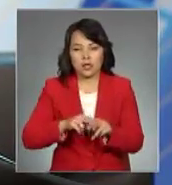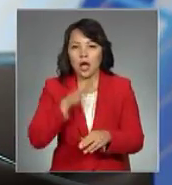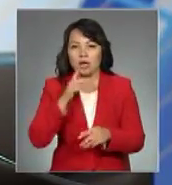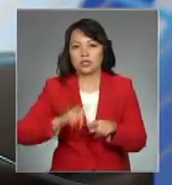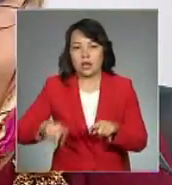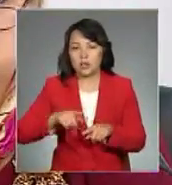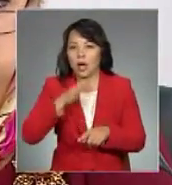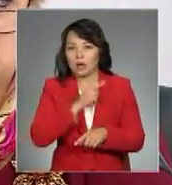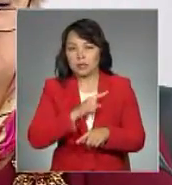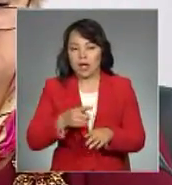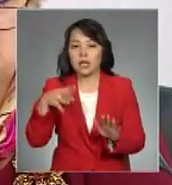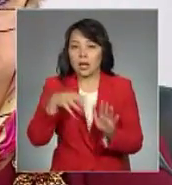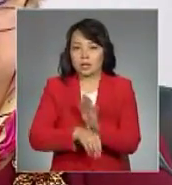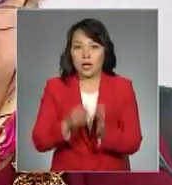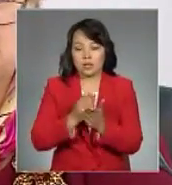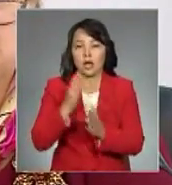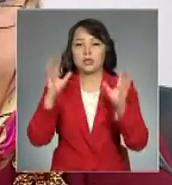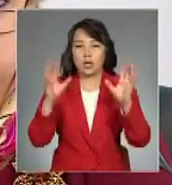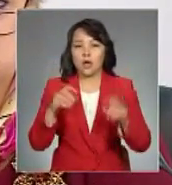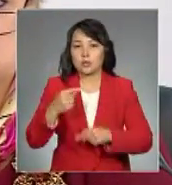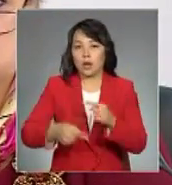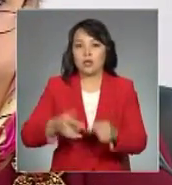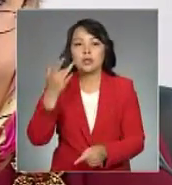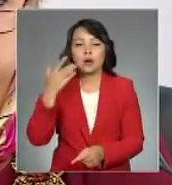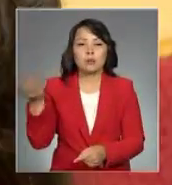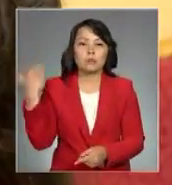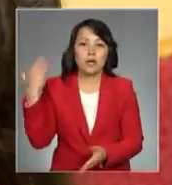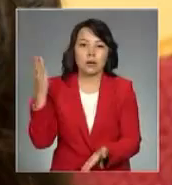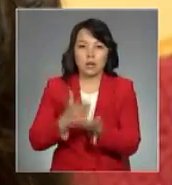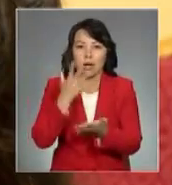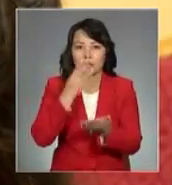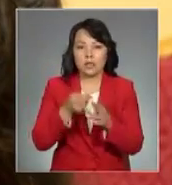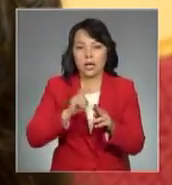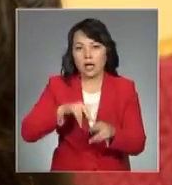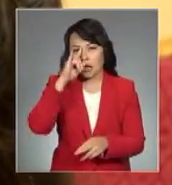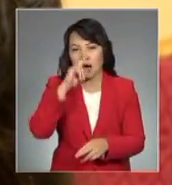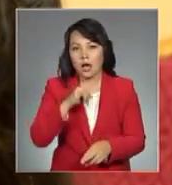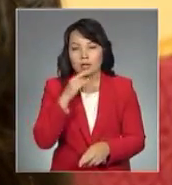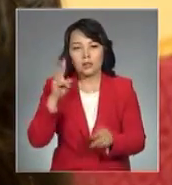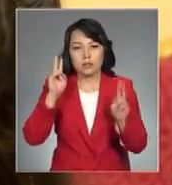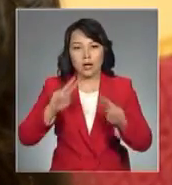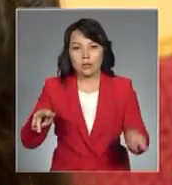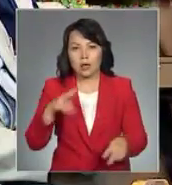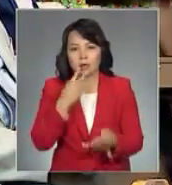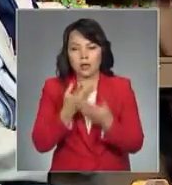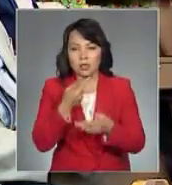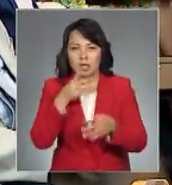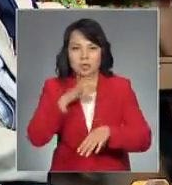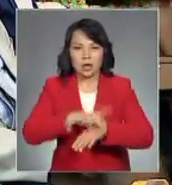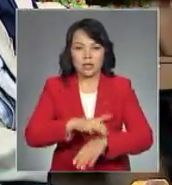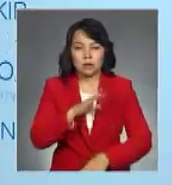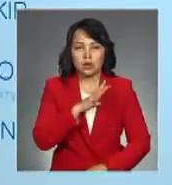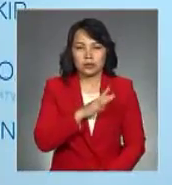жақында енгенімізбен дәстүрімізде бұрыннан бар екенін айта кету керек. Оған қазақтың белді билері дәлел.